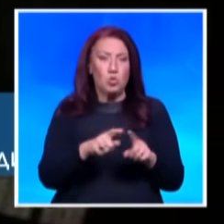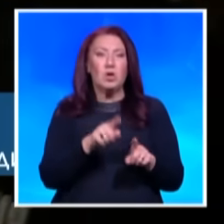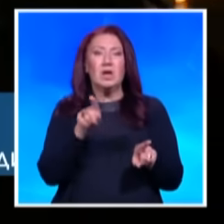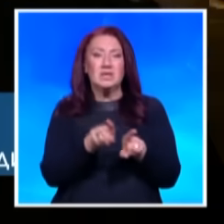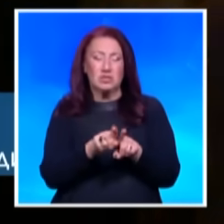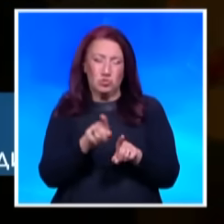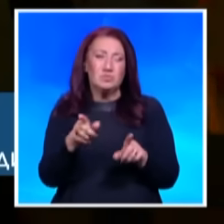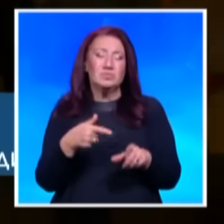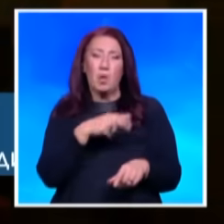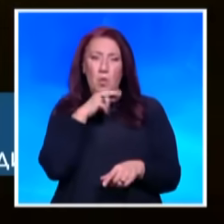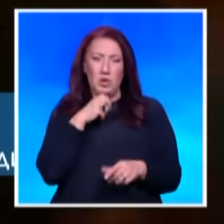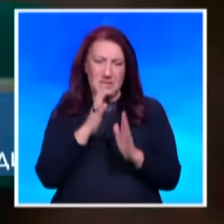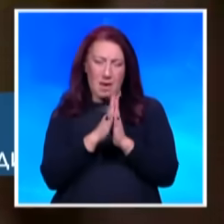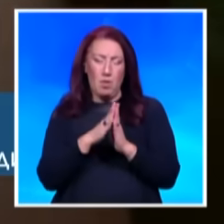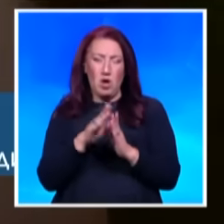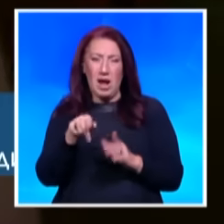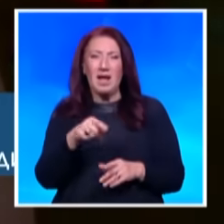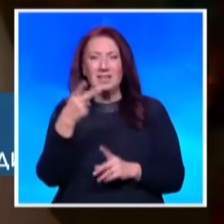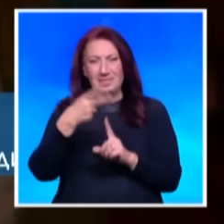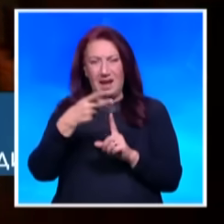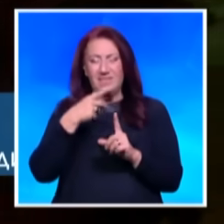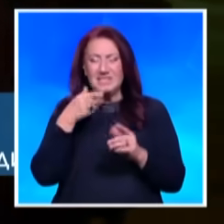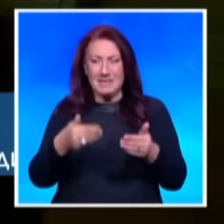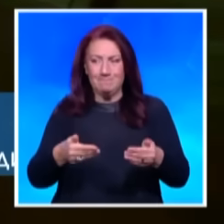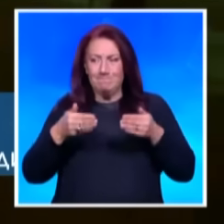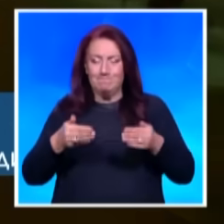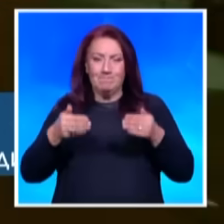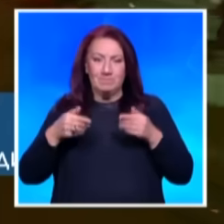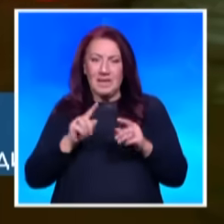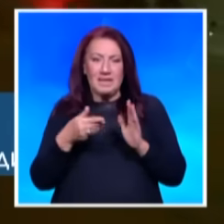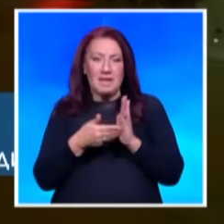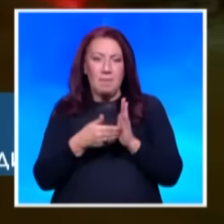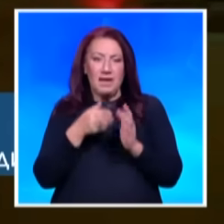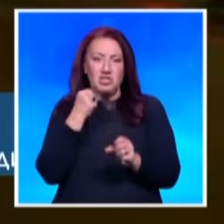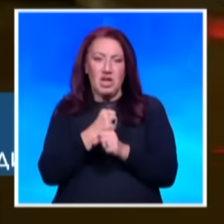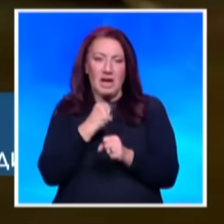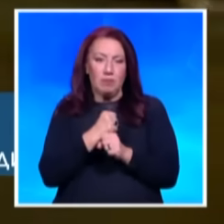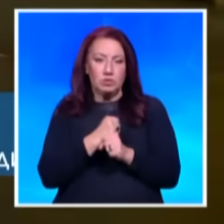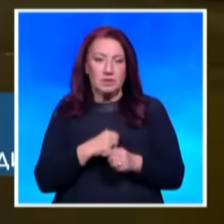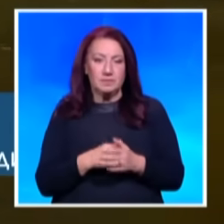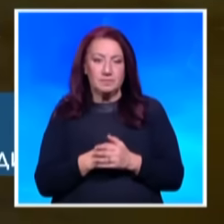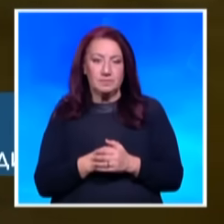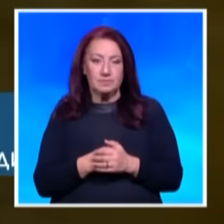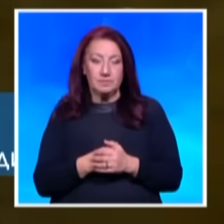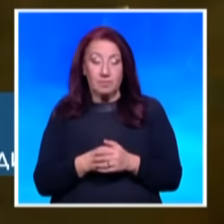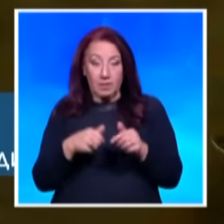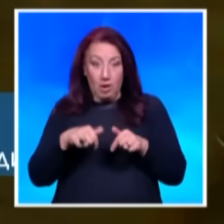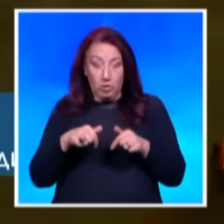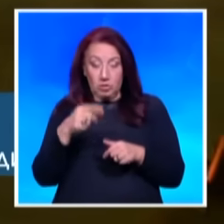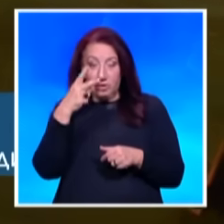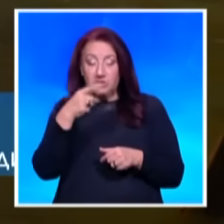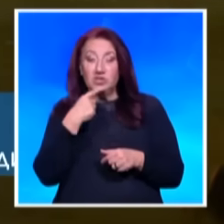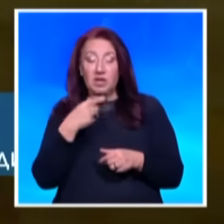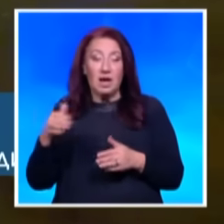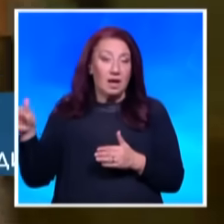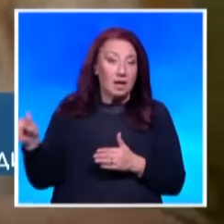мръднем назад, за да не пречим на работата на пожарната. Току-що всъщност от тук си тръгна и една